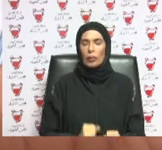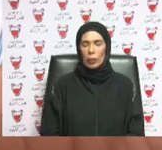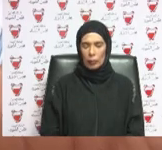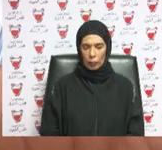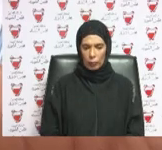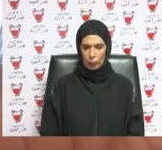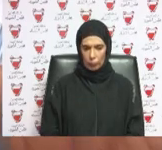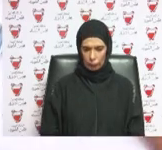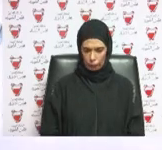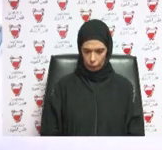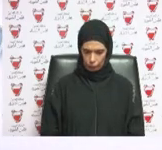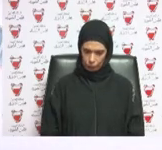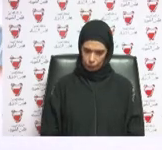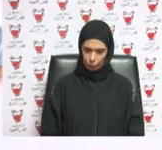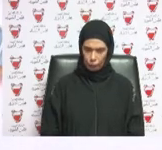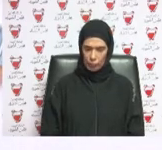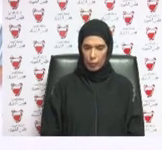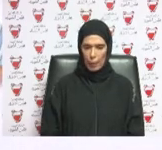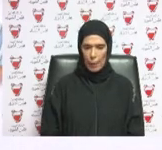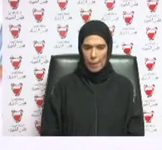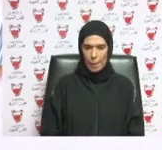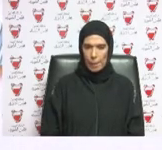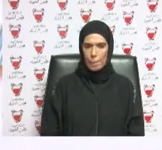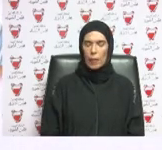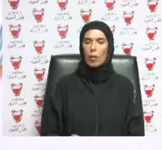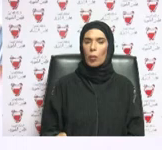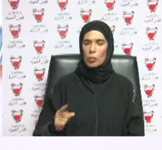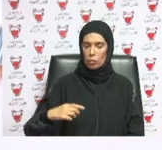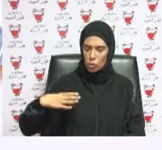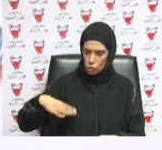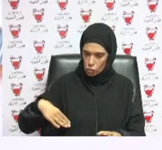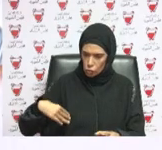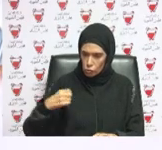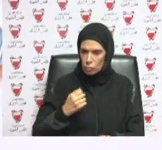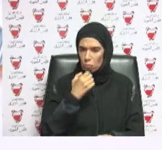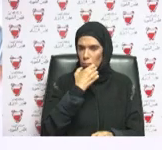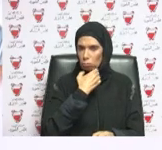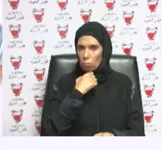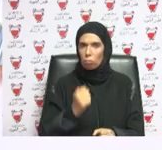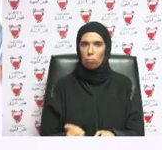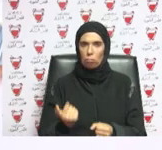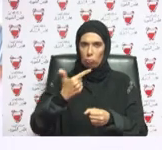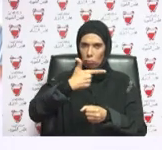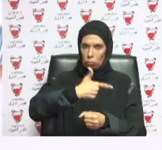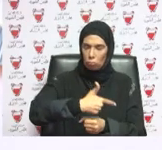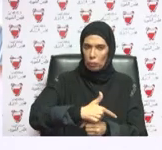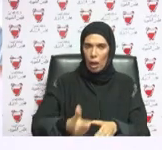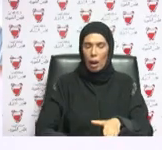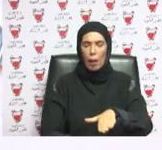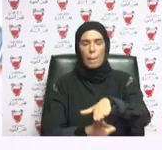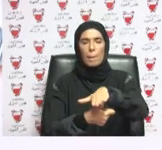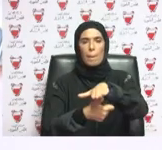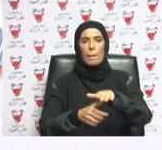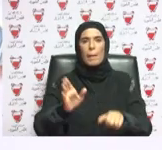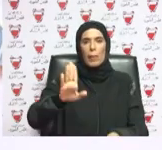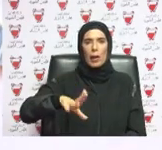ملك مملكة البحرين حفظه الله ورعاه، وإلى صاحب السمو الملكي الأمير سلمان بن حمد بن